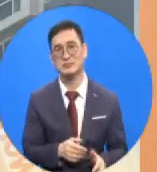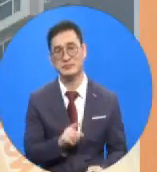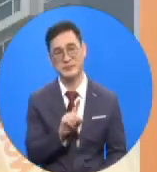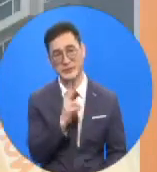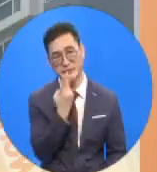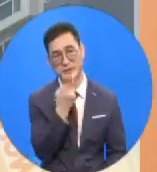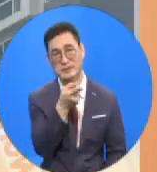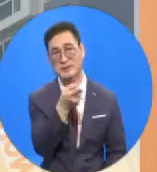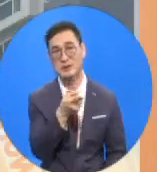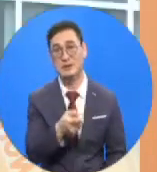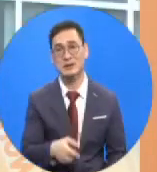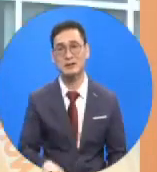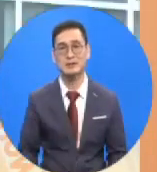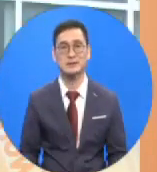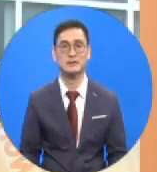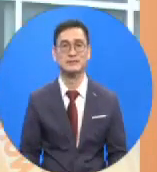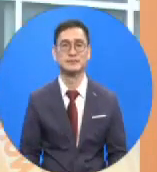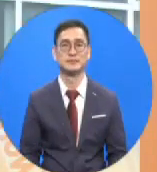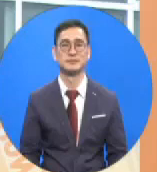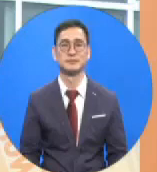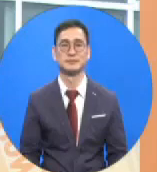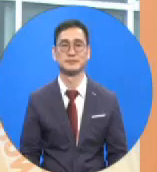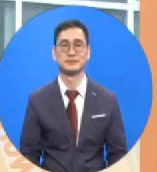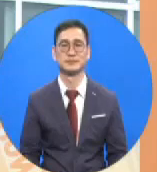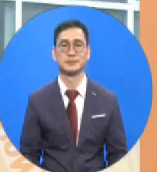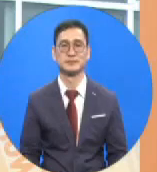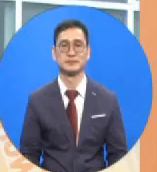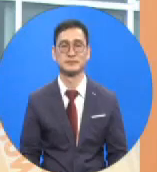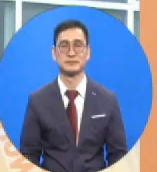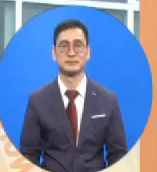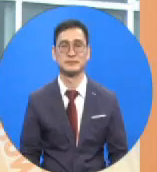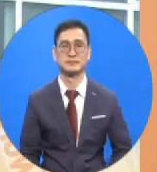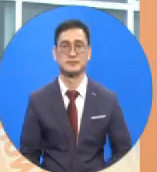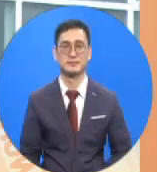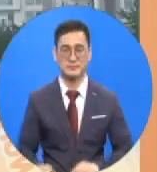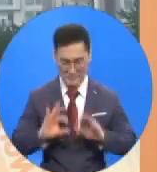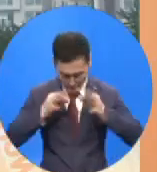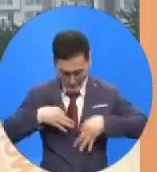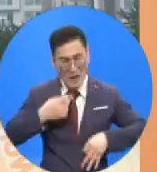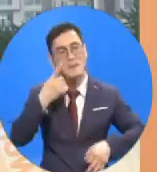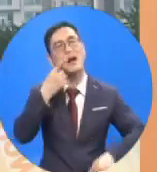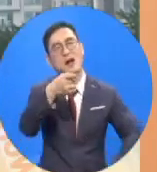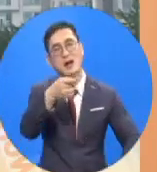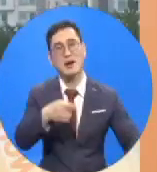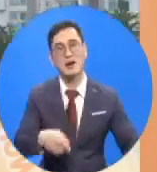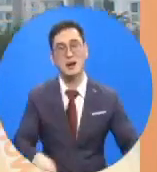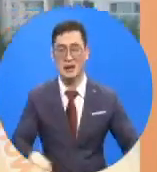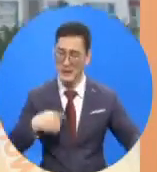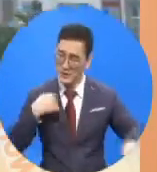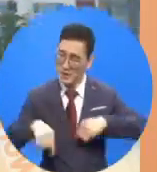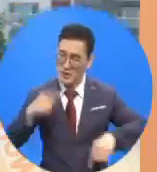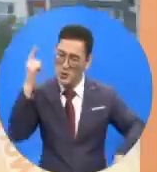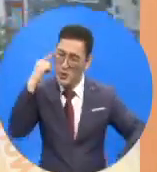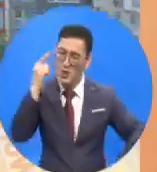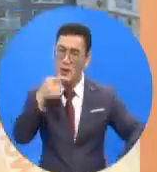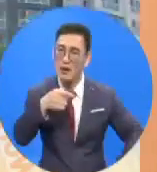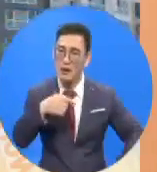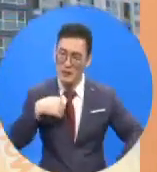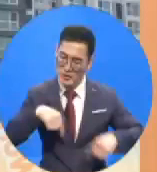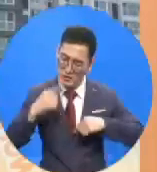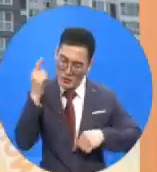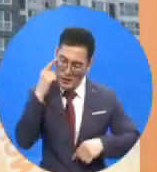저는 그렇게 먼 거리는 좀 본인한테 질문을 해 봤으면 좋겠습니다 나는 교회 정치를 하는거 이렇게 재상 문제를 가지고 계속